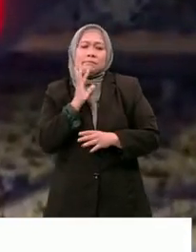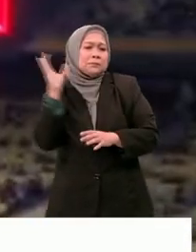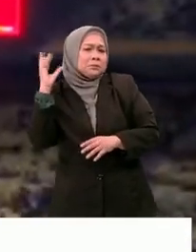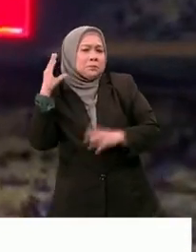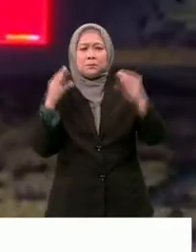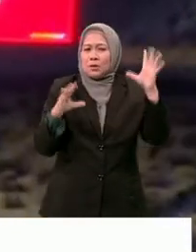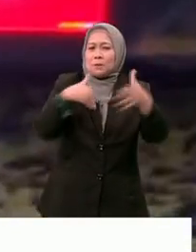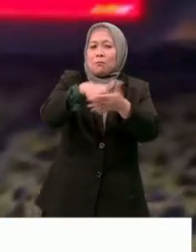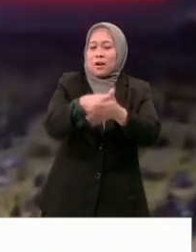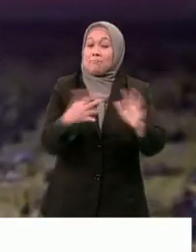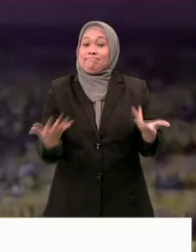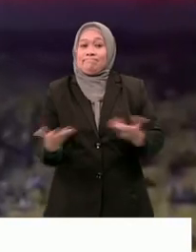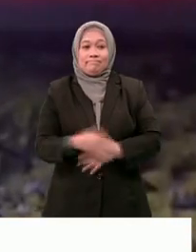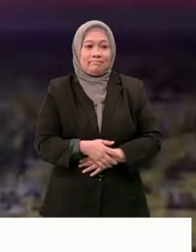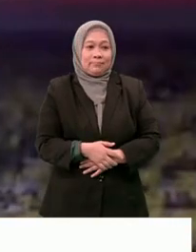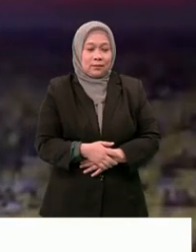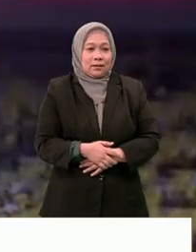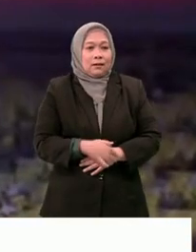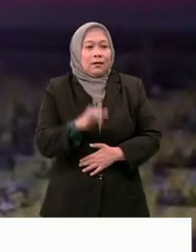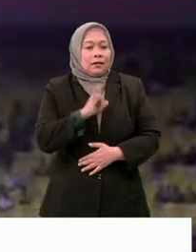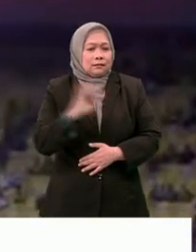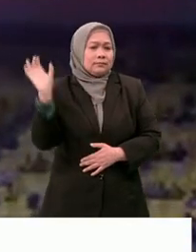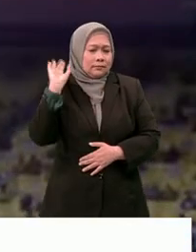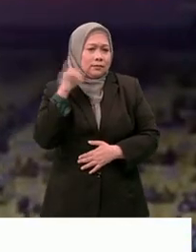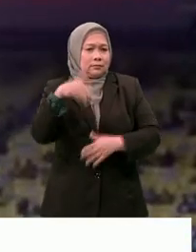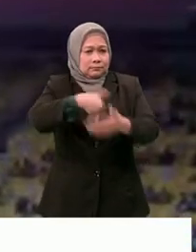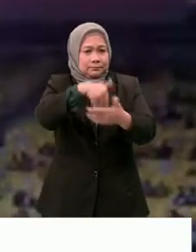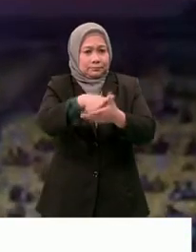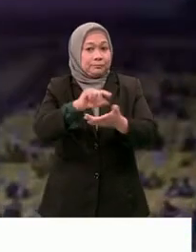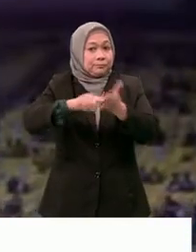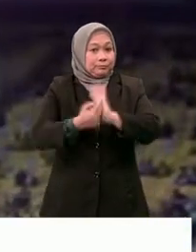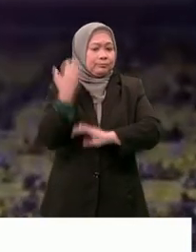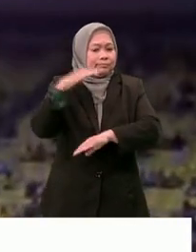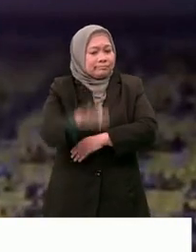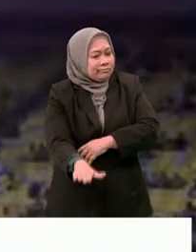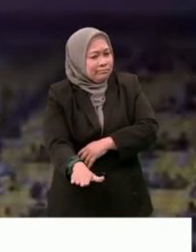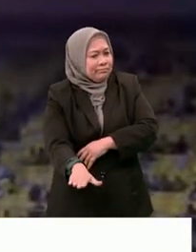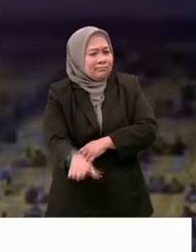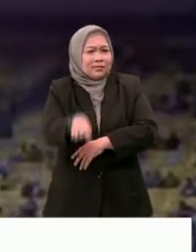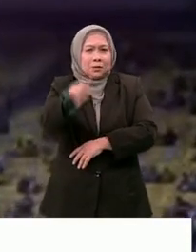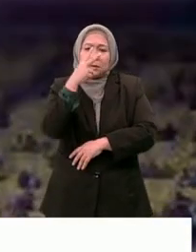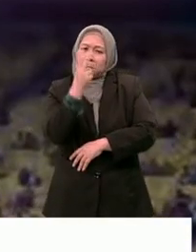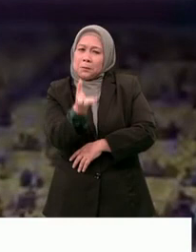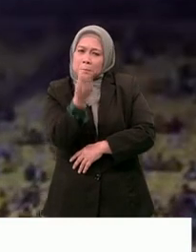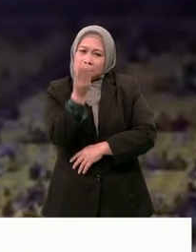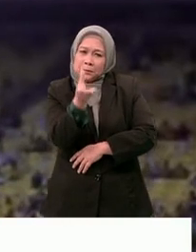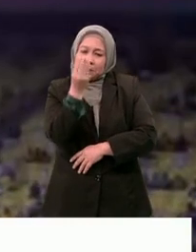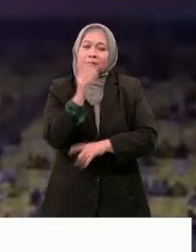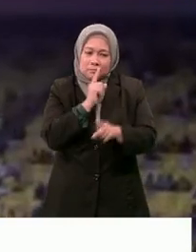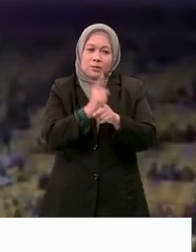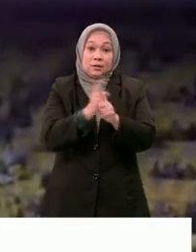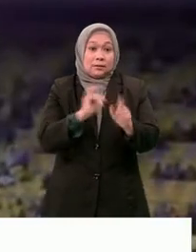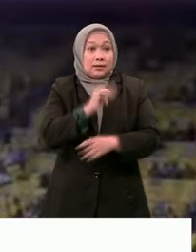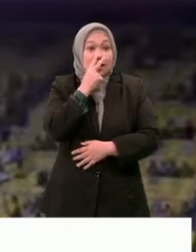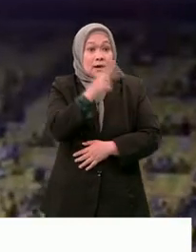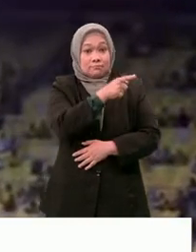orang bola, bagaimana? Baik, saya memang mengikuti perkembangan bola sepak Malaysia sejak dari saya kecil dan berdasarkan dan juga apa yang saya